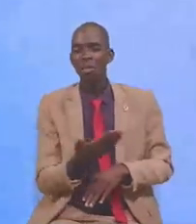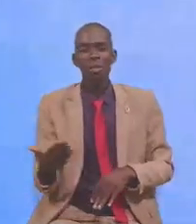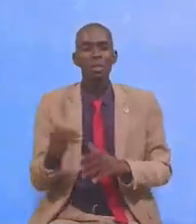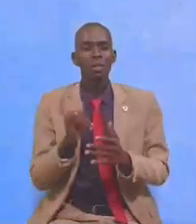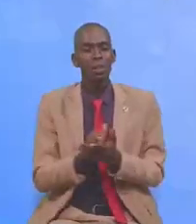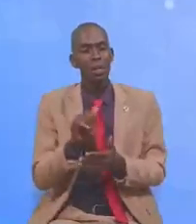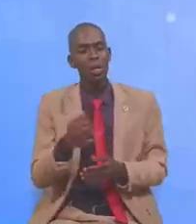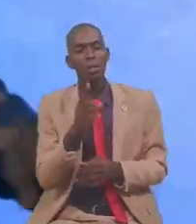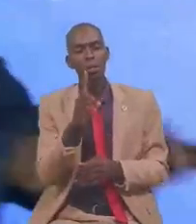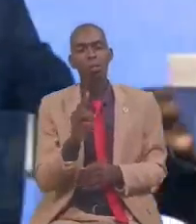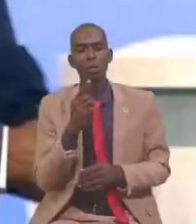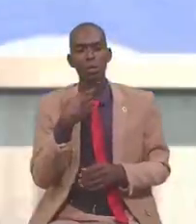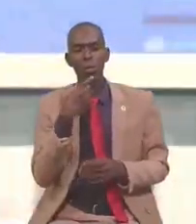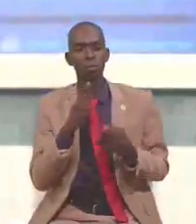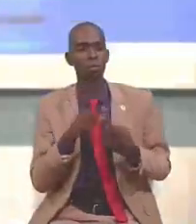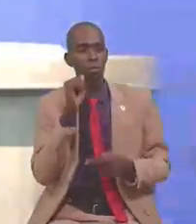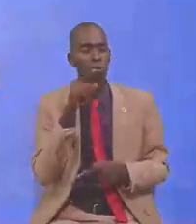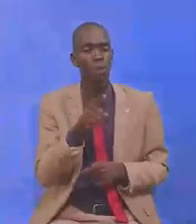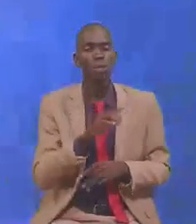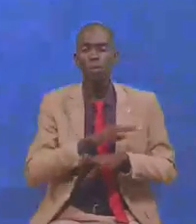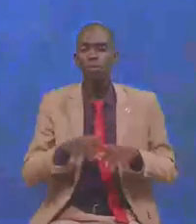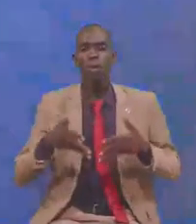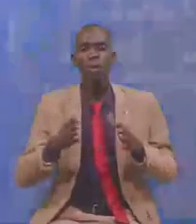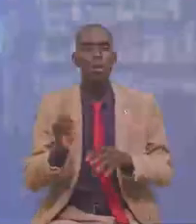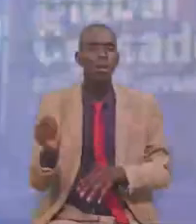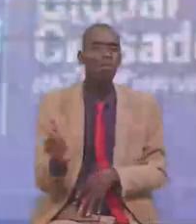à ce que les gens disent, elle n'a permis à rien